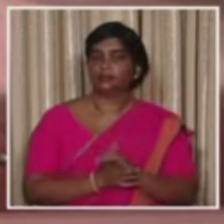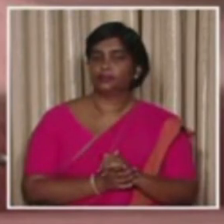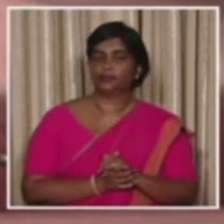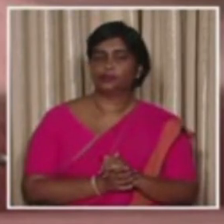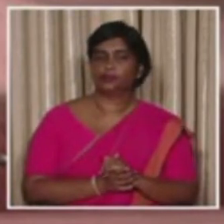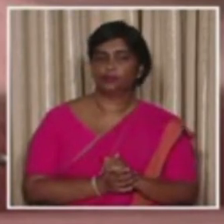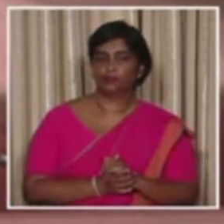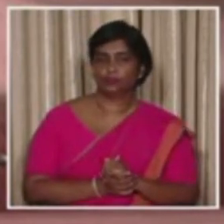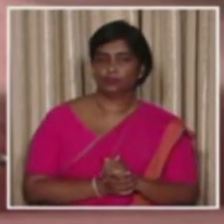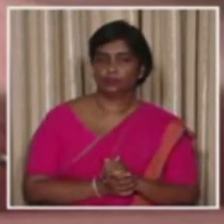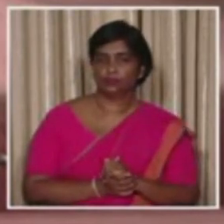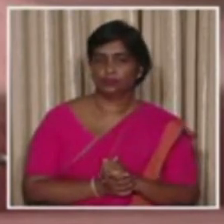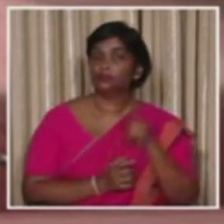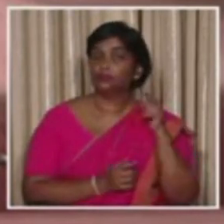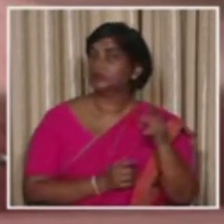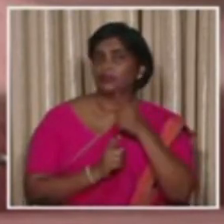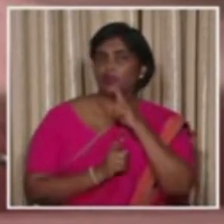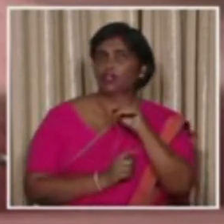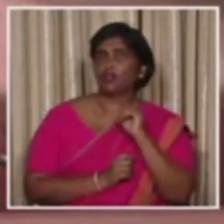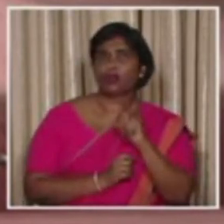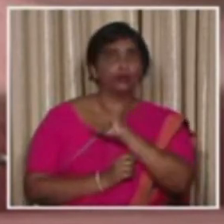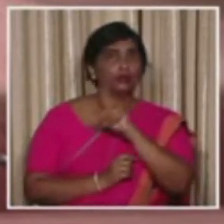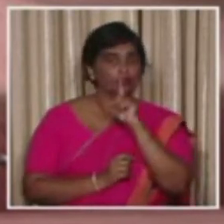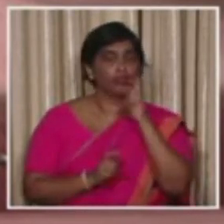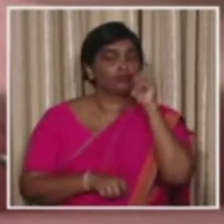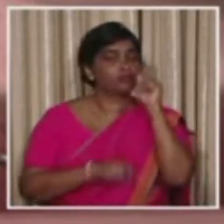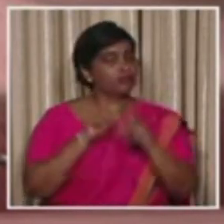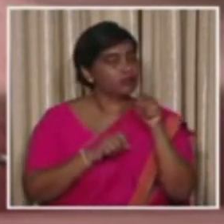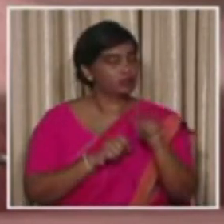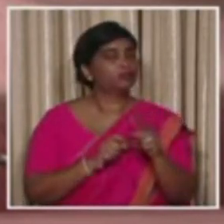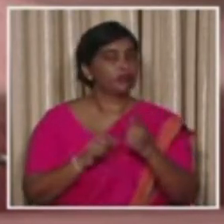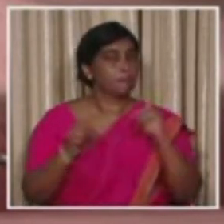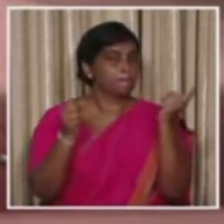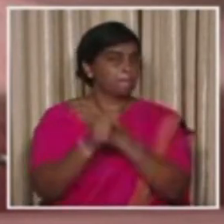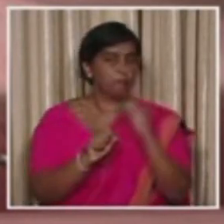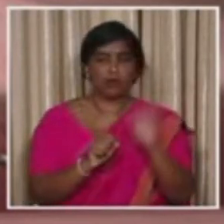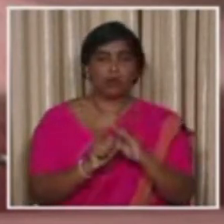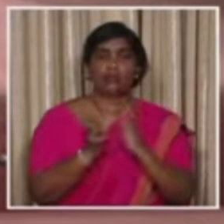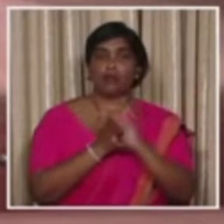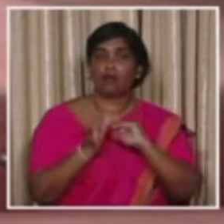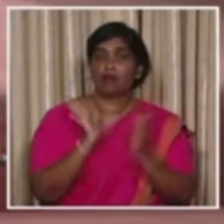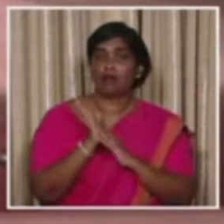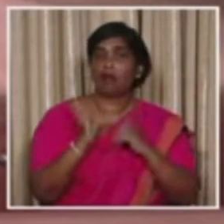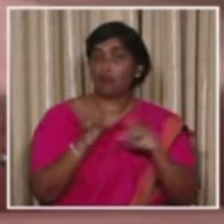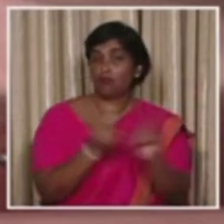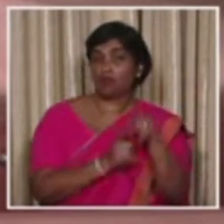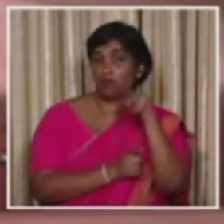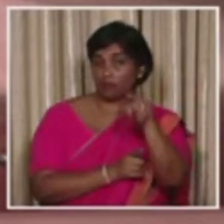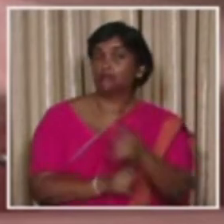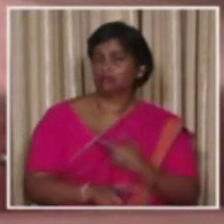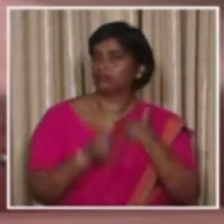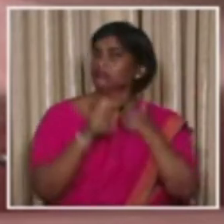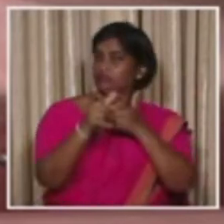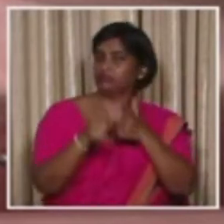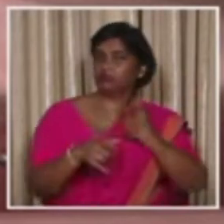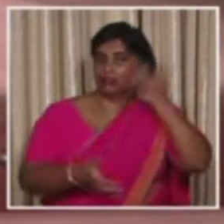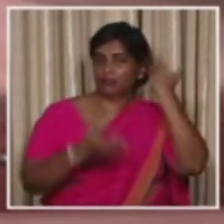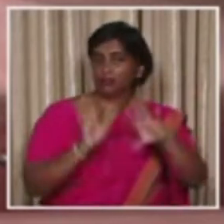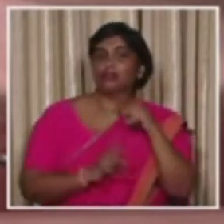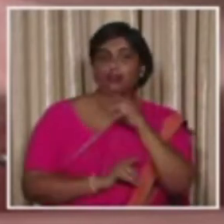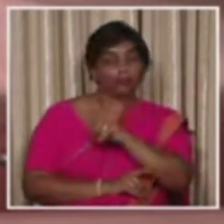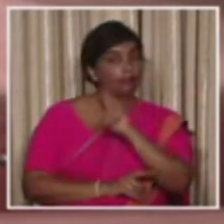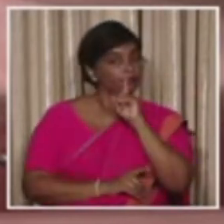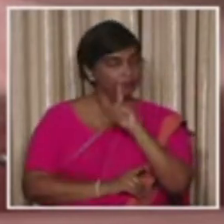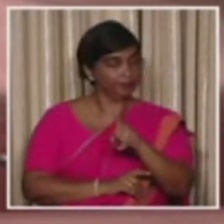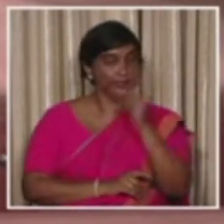கொல்லவில்லை, ஹமாஸ் போராளிகளைத்தான் நாங்கள் வேட்டையாடுகின்றோம், கொல்லுகின்றோம், அவர்களுக்கு எதிராகத்தான் தாக்குதல், மக்களுக்கு இல்லை, மக்களுக்கு எதிராக இல்லை. இங்கே